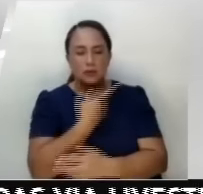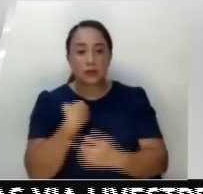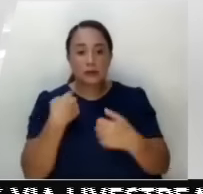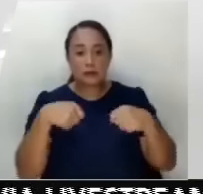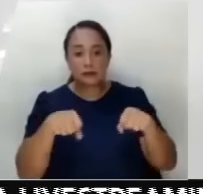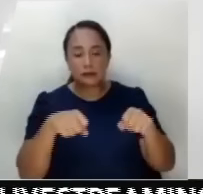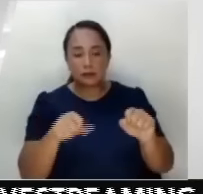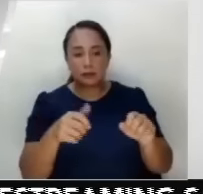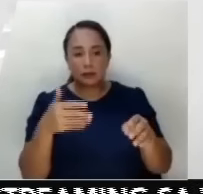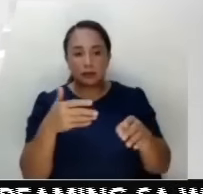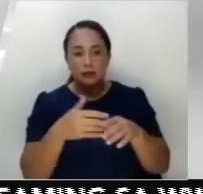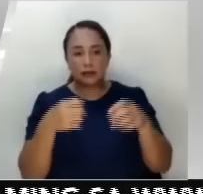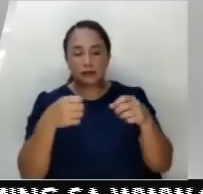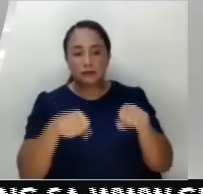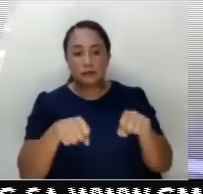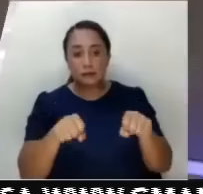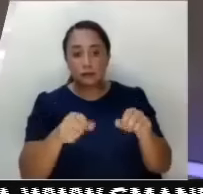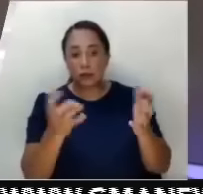nakabanggang tricycle.